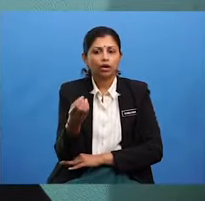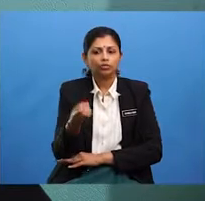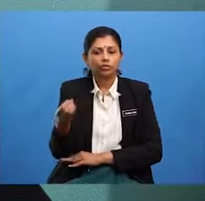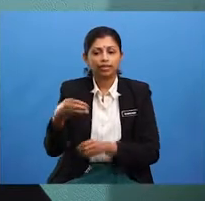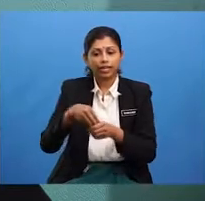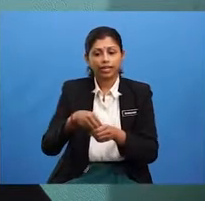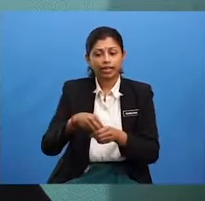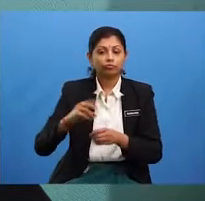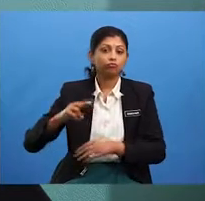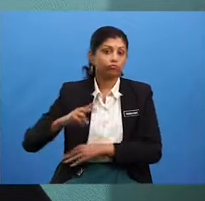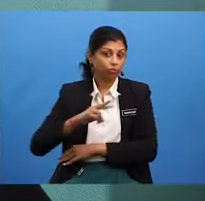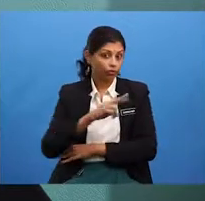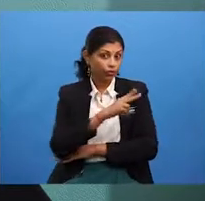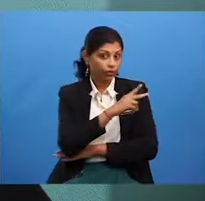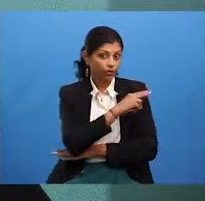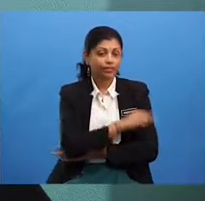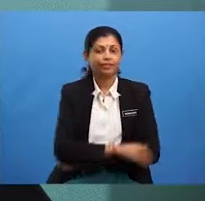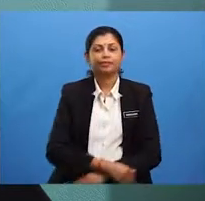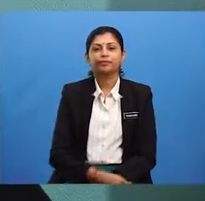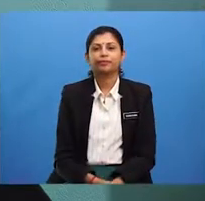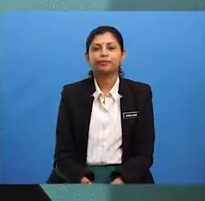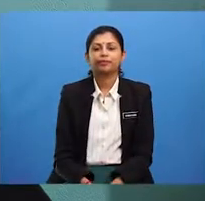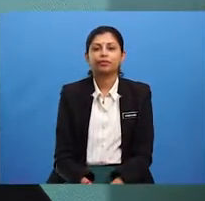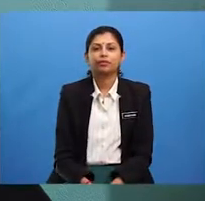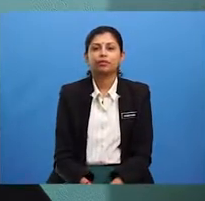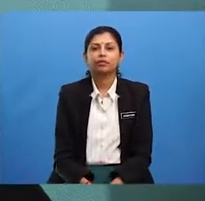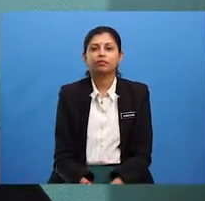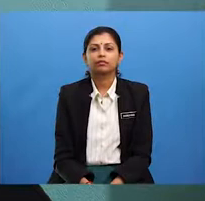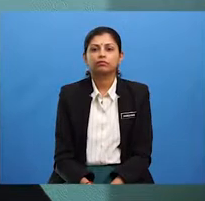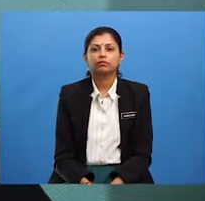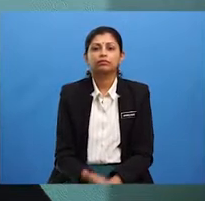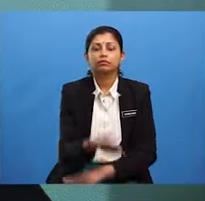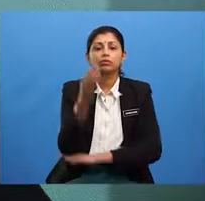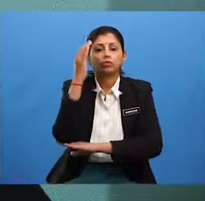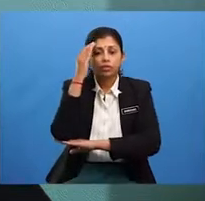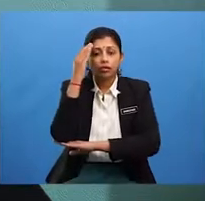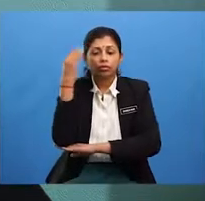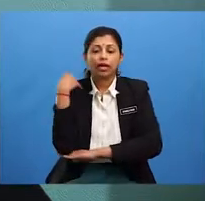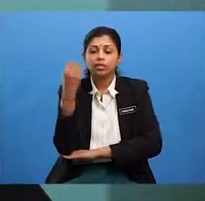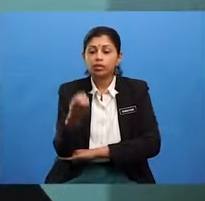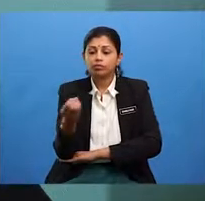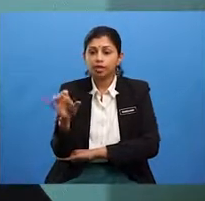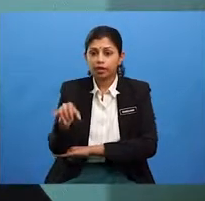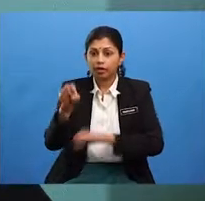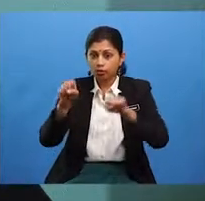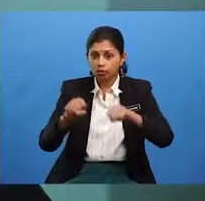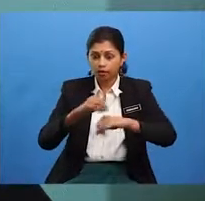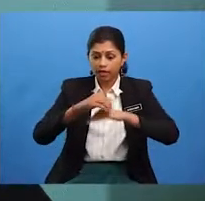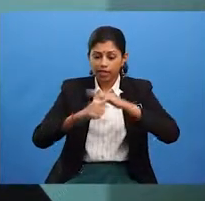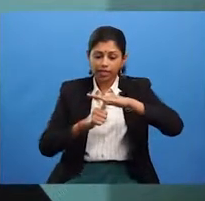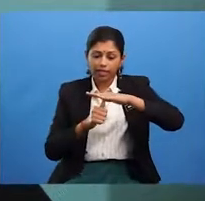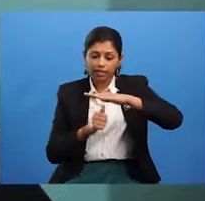renang? Kamu mungkin menjumpai bahawa terdapat objek yang tenggelam di bawah permukaan